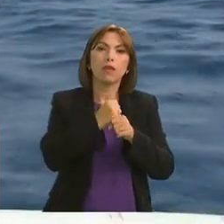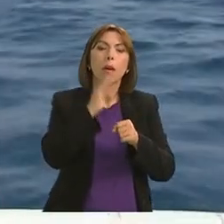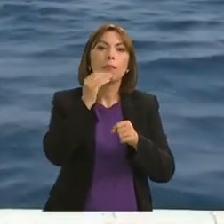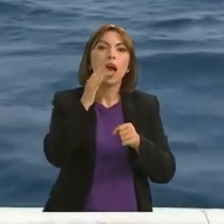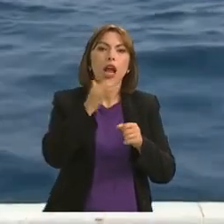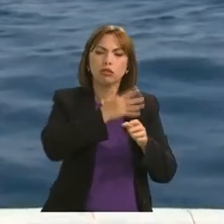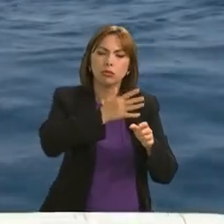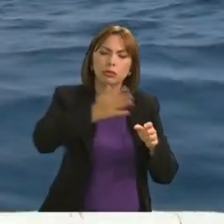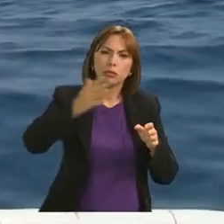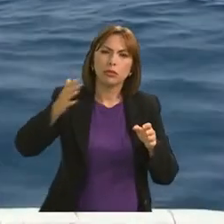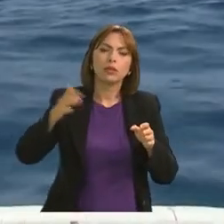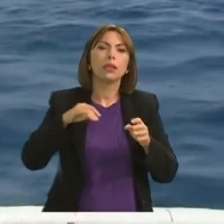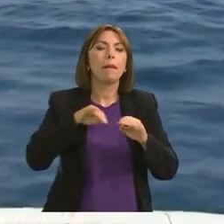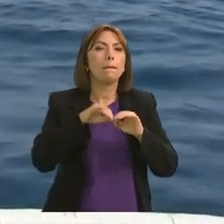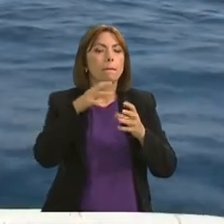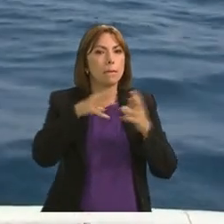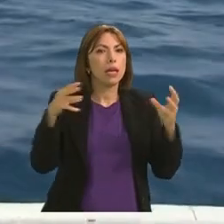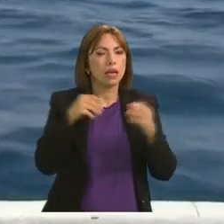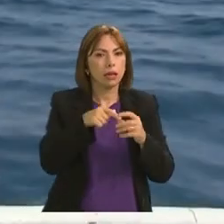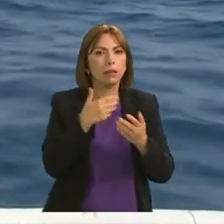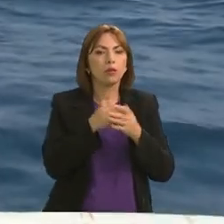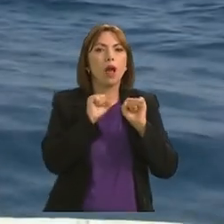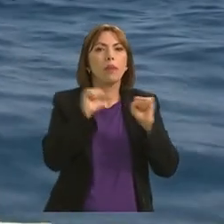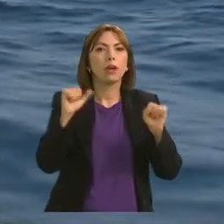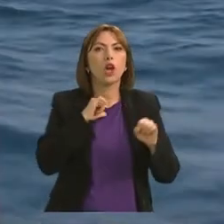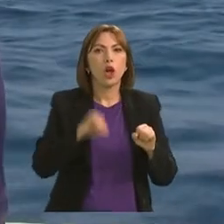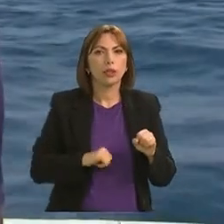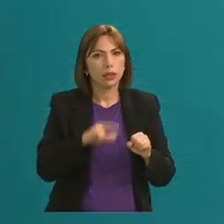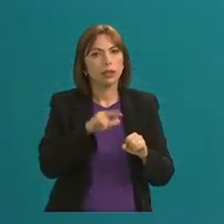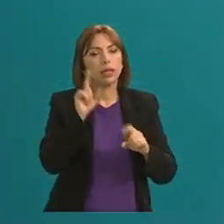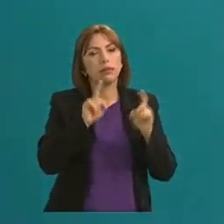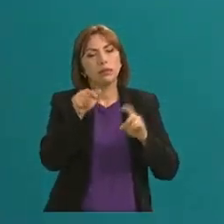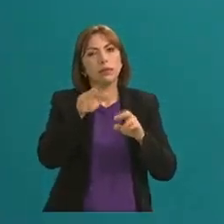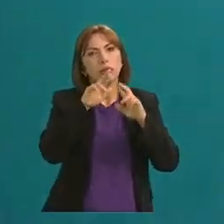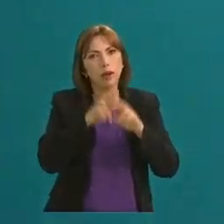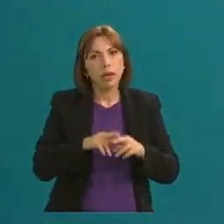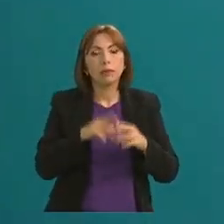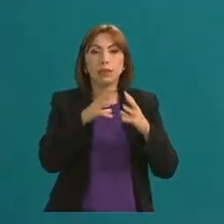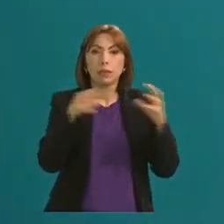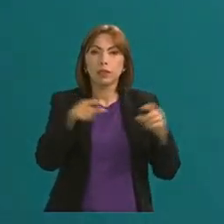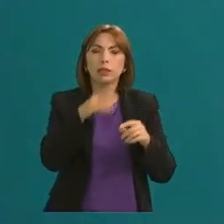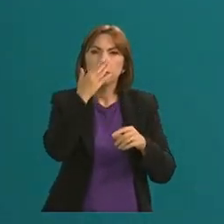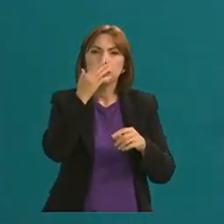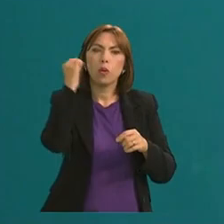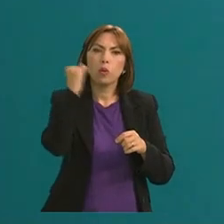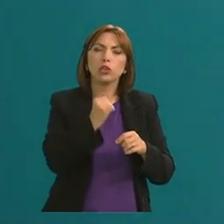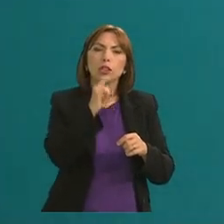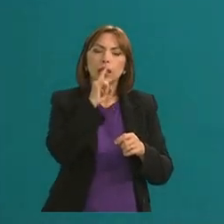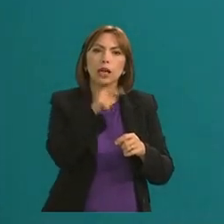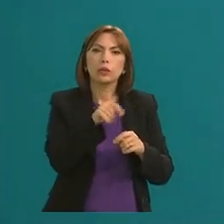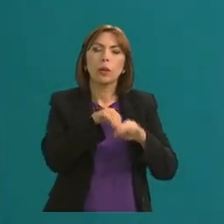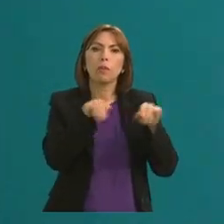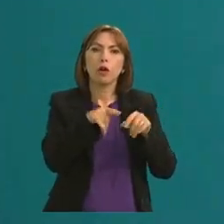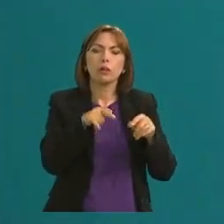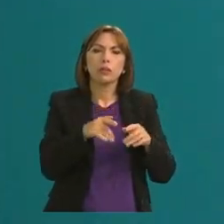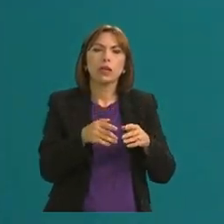apărarea Constanței. Ele au rămas. Minele sunt ucigașii tăcuței mărilor. Sunt încărcături